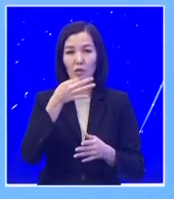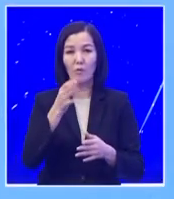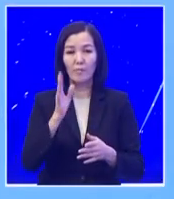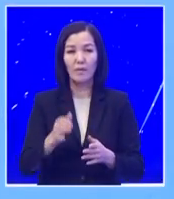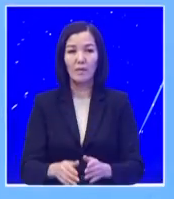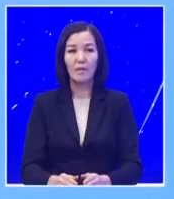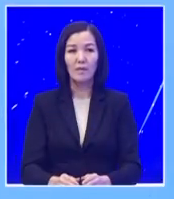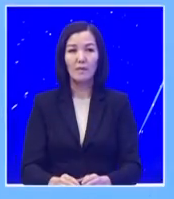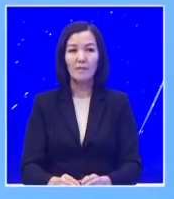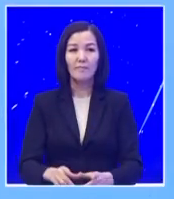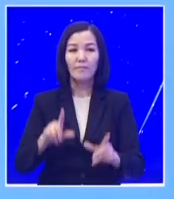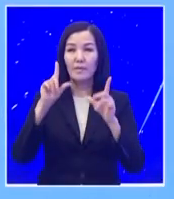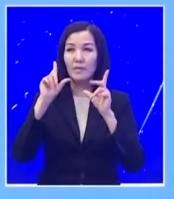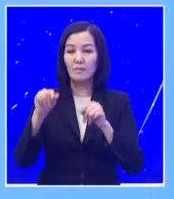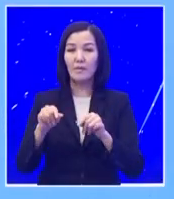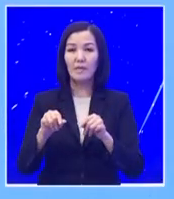Жіберген спортшыларымыз